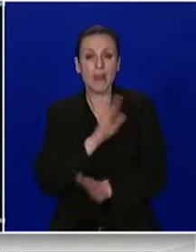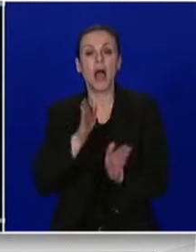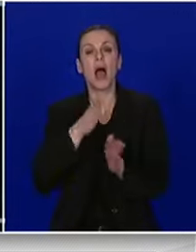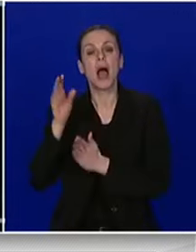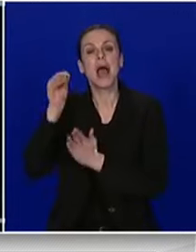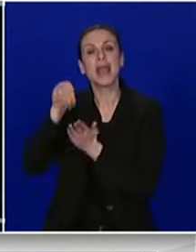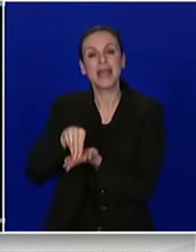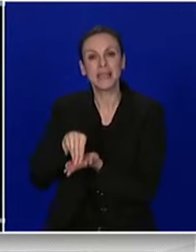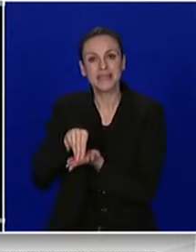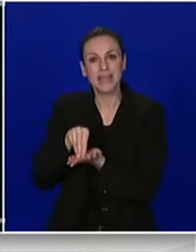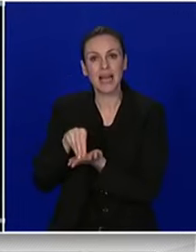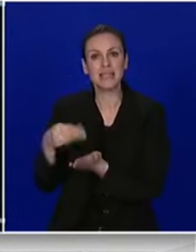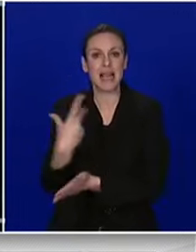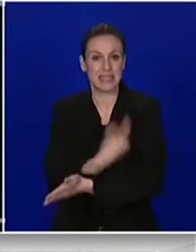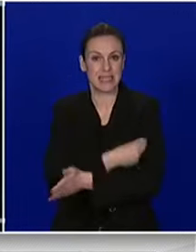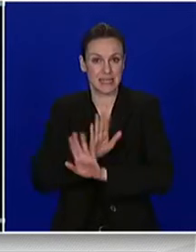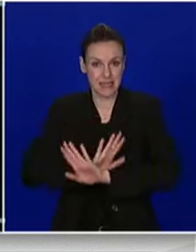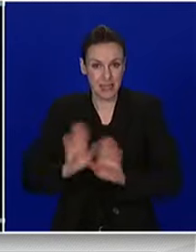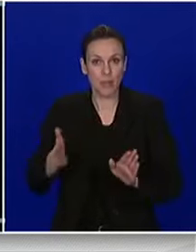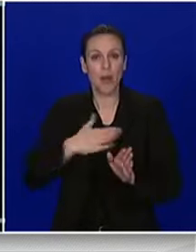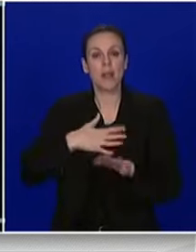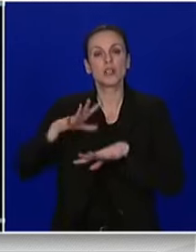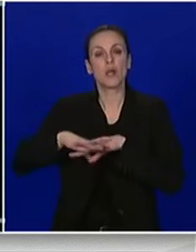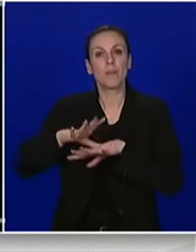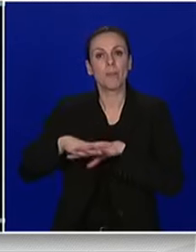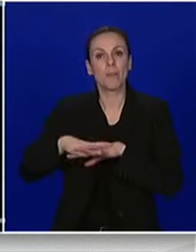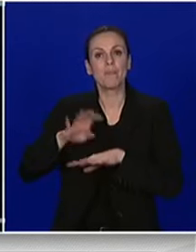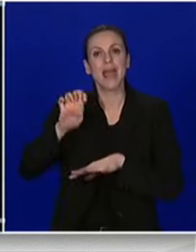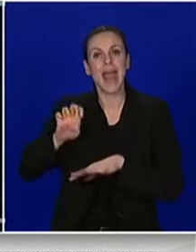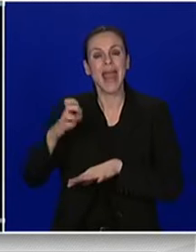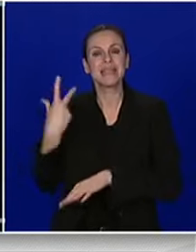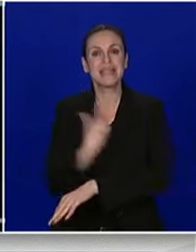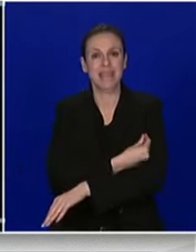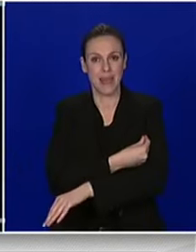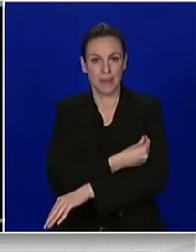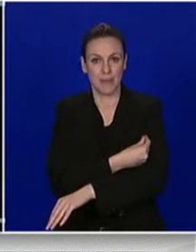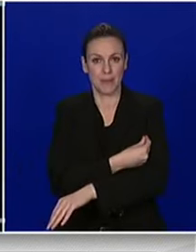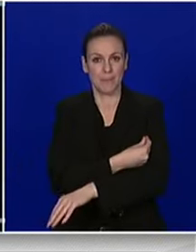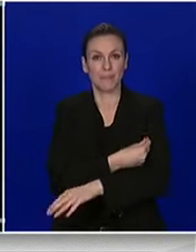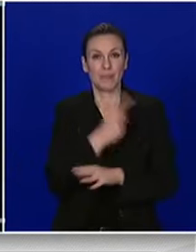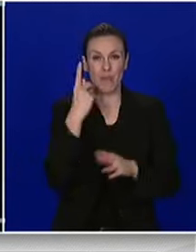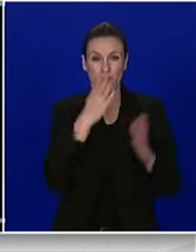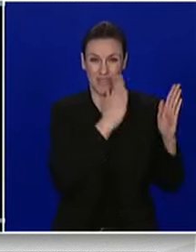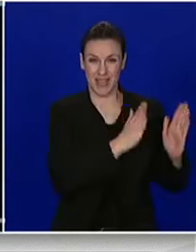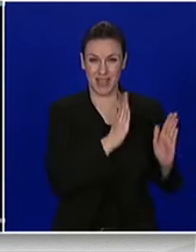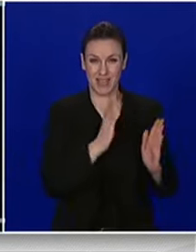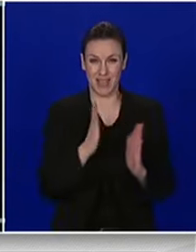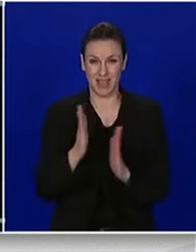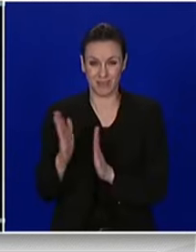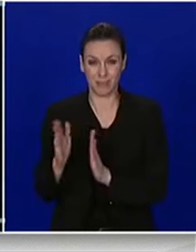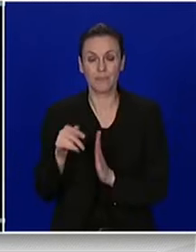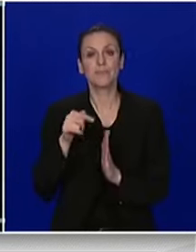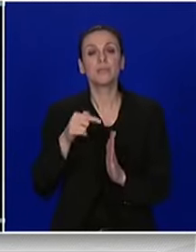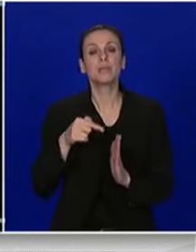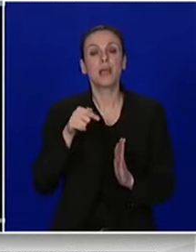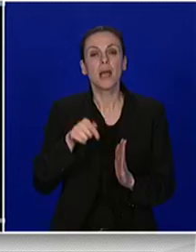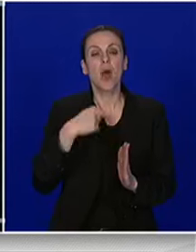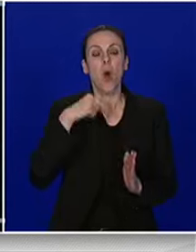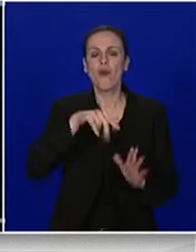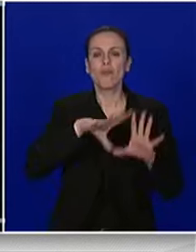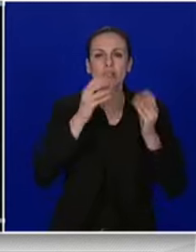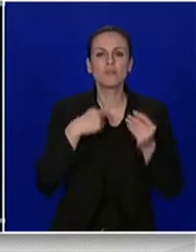registracija cijepljenja u našoj platformi e-cijepih. Kao što vidite, tu smo koristili